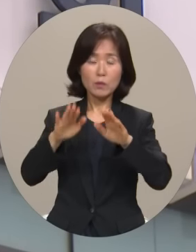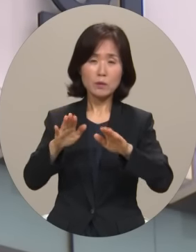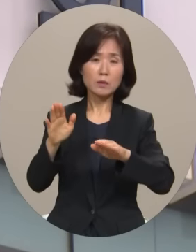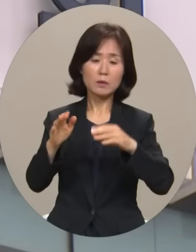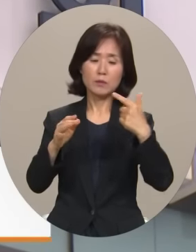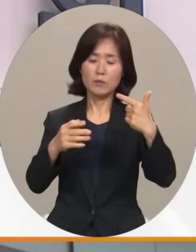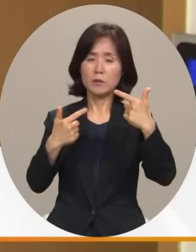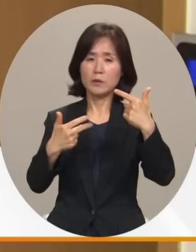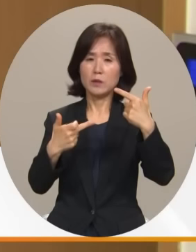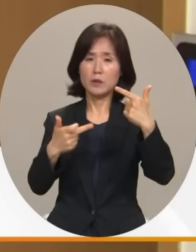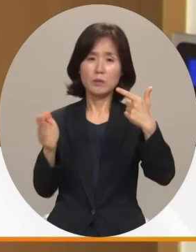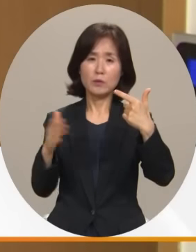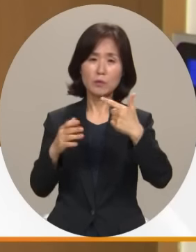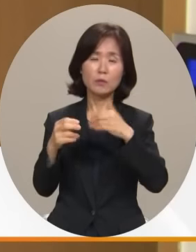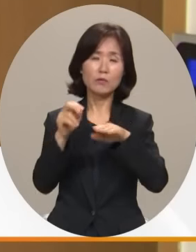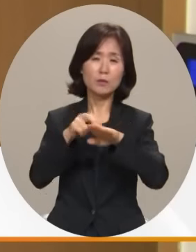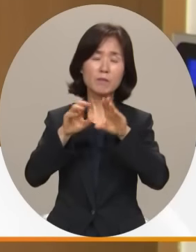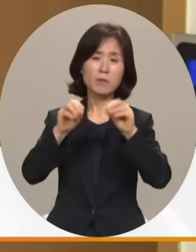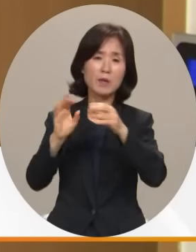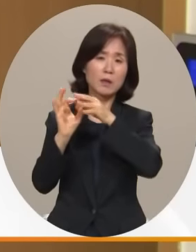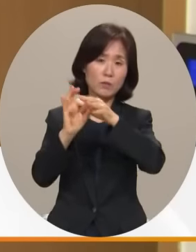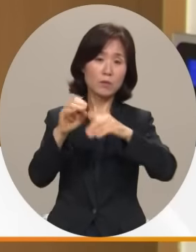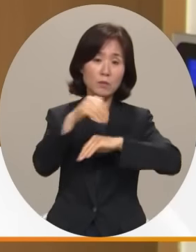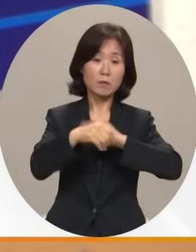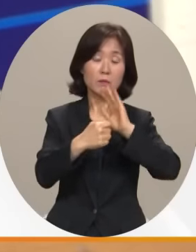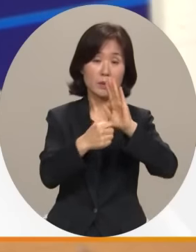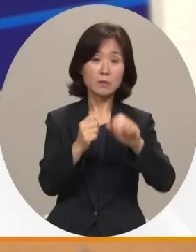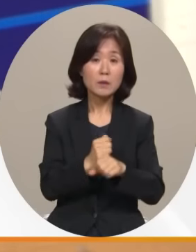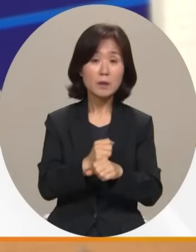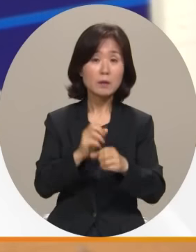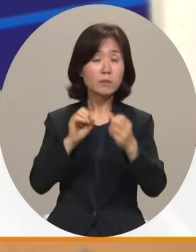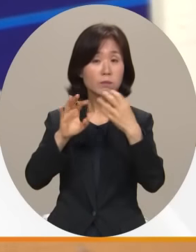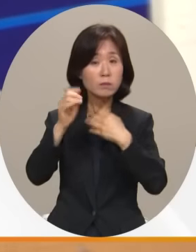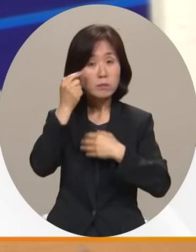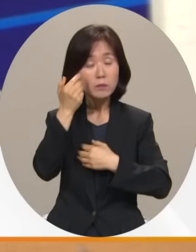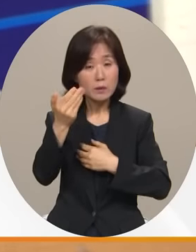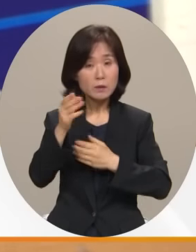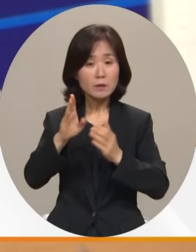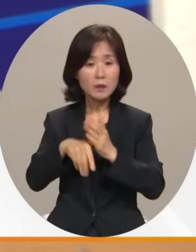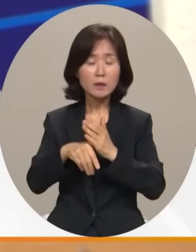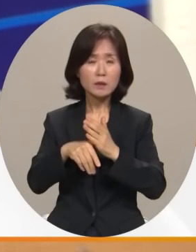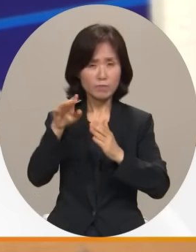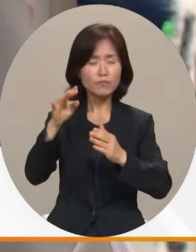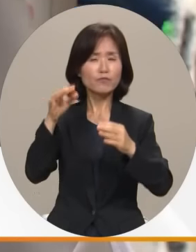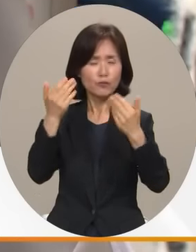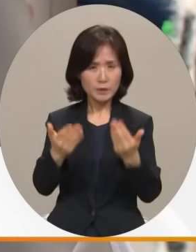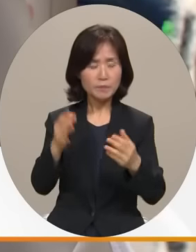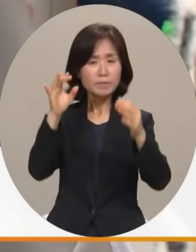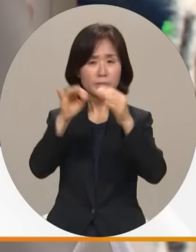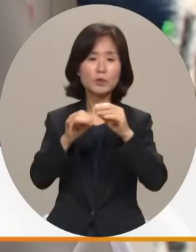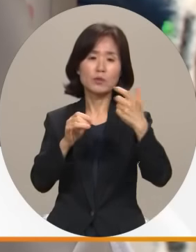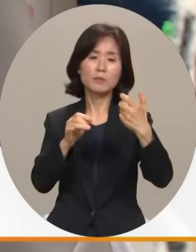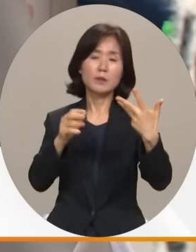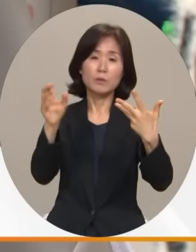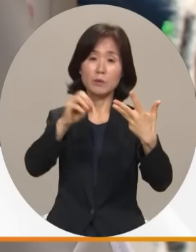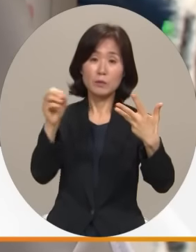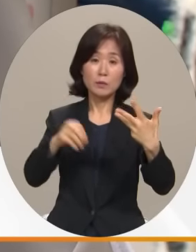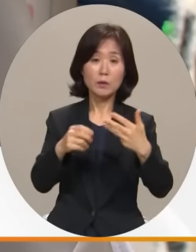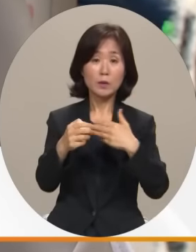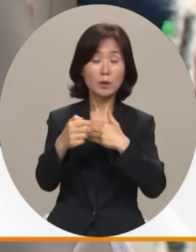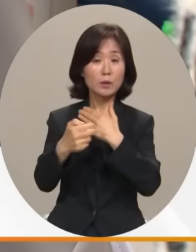관련 설문 조사에서 응답자 68%이 같은 휴진에 동의했습니다 교수들은 전공의에 대한 행정